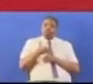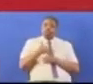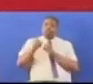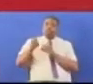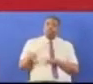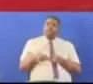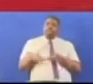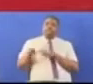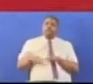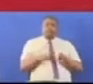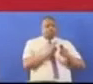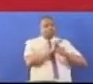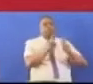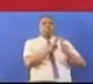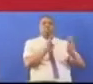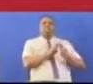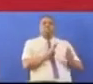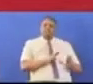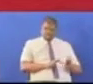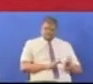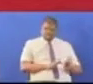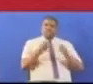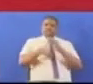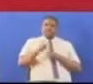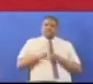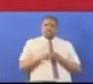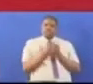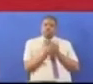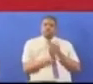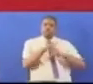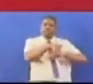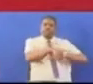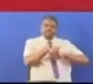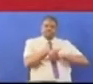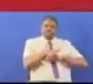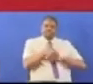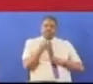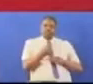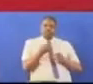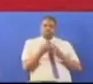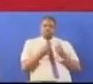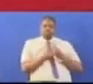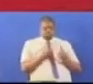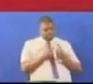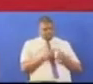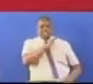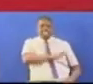mikataba ya kimataifa, na katika nakala ya Kiingereza imezungumzia ku ratify, yani